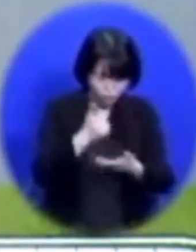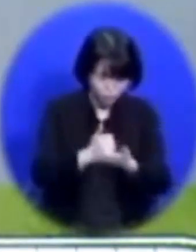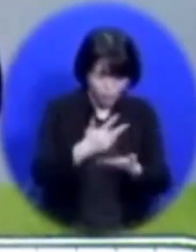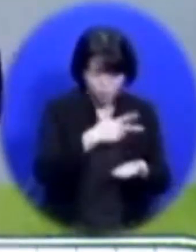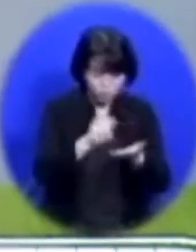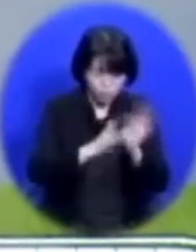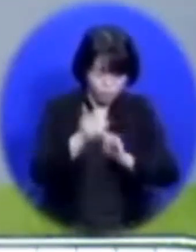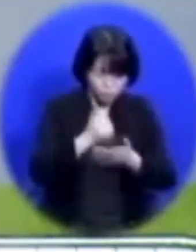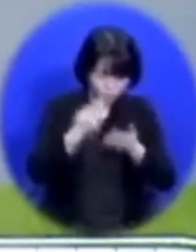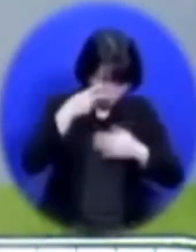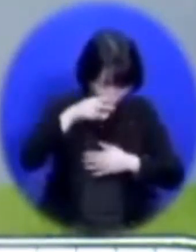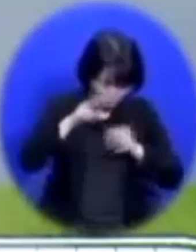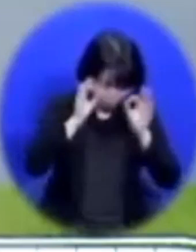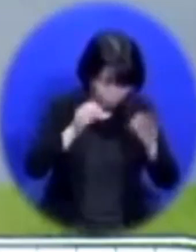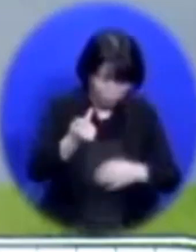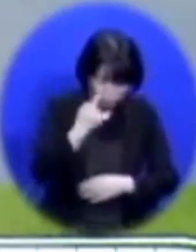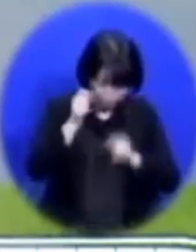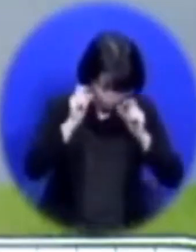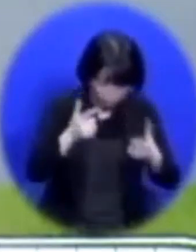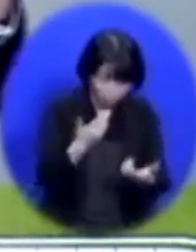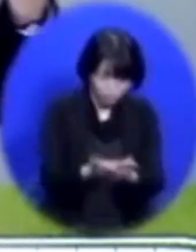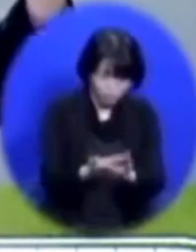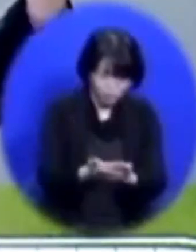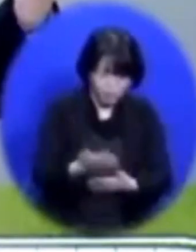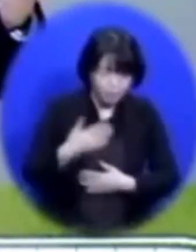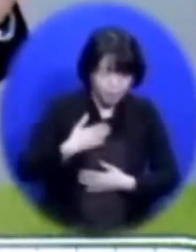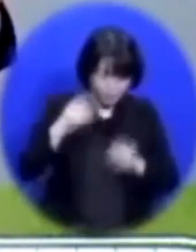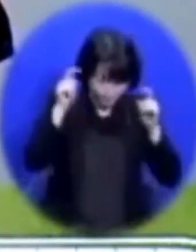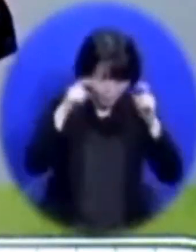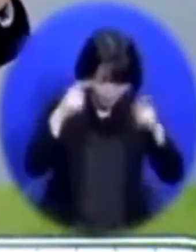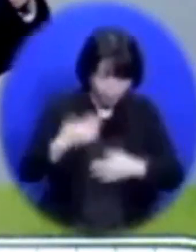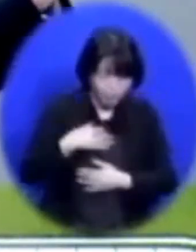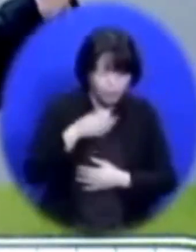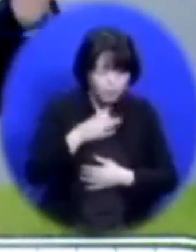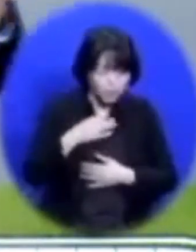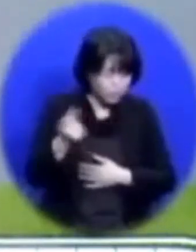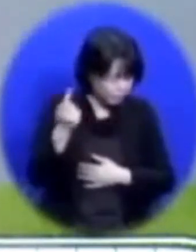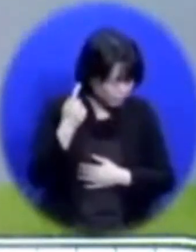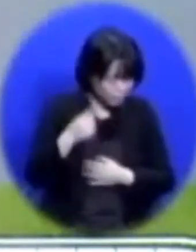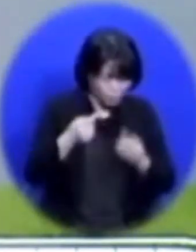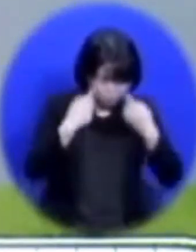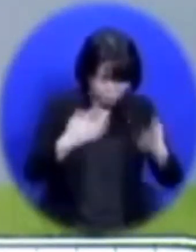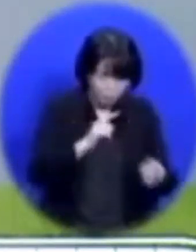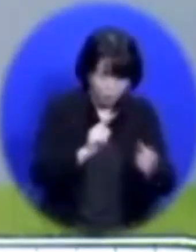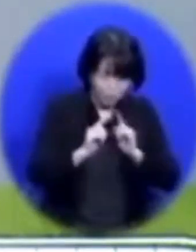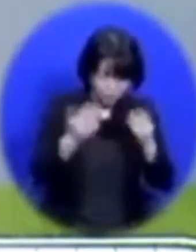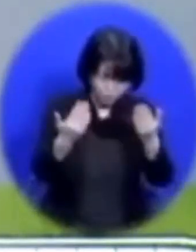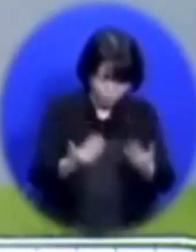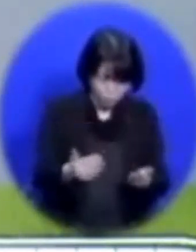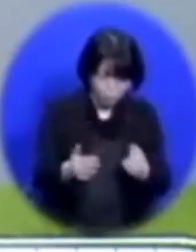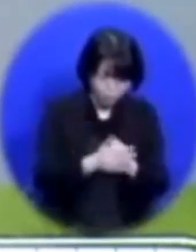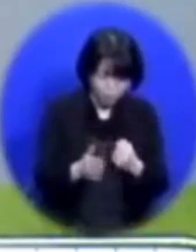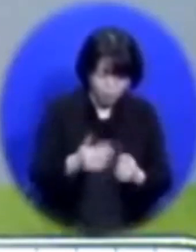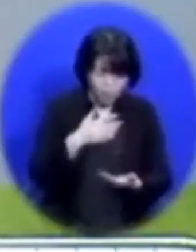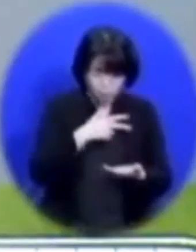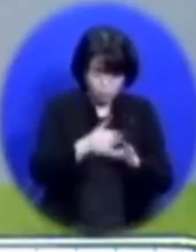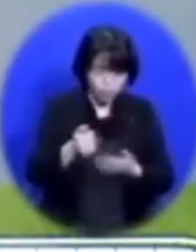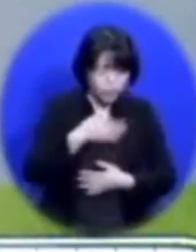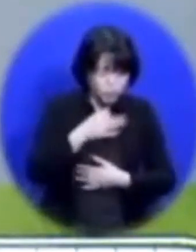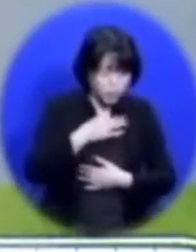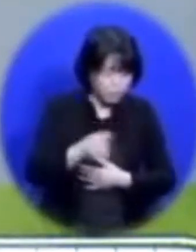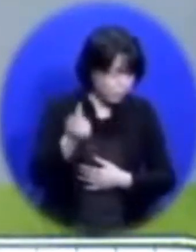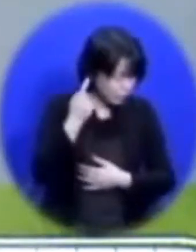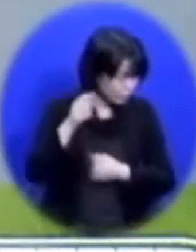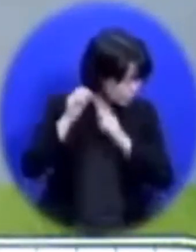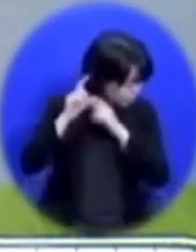저희눈을열어주예수님을바라볼수있게해주십시오 .주님께서“내 양은내음성을듣는다”라고분명히말씀하셨으니,저희 귀를열어주님의음성을